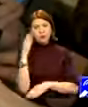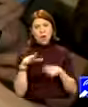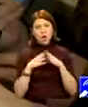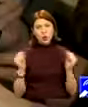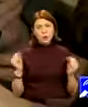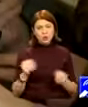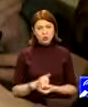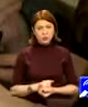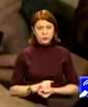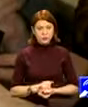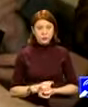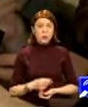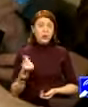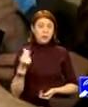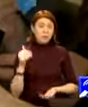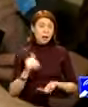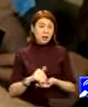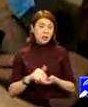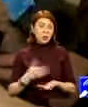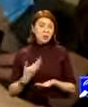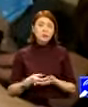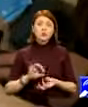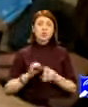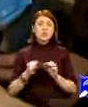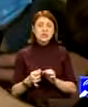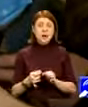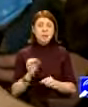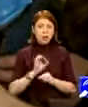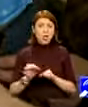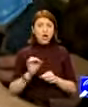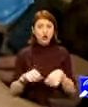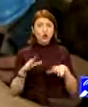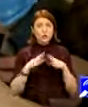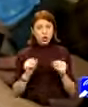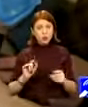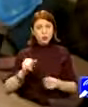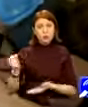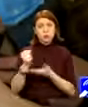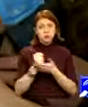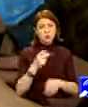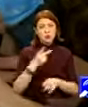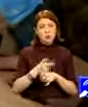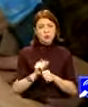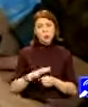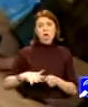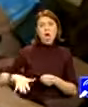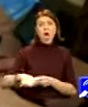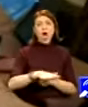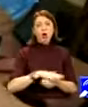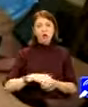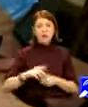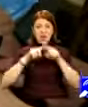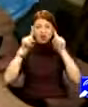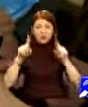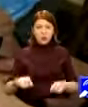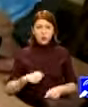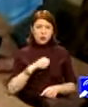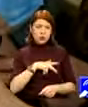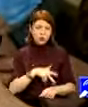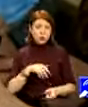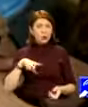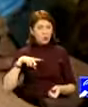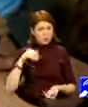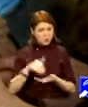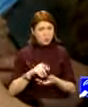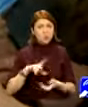mai ales să fac pentru ceea ce înseamnă redresarea României ca bugetului de stat sau acoperirea factorii sociali Care este imperios necesar